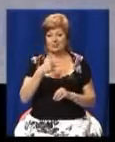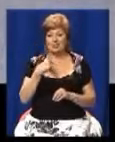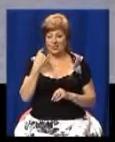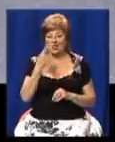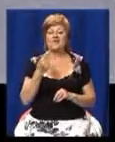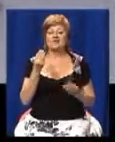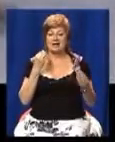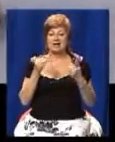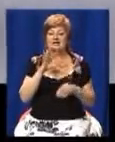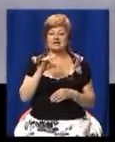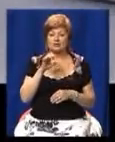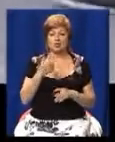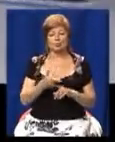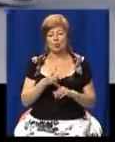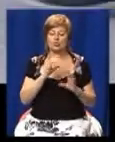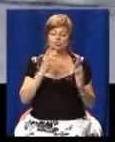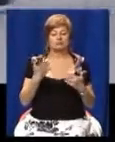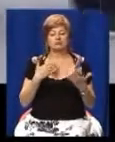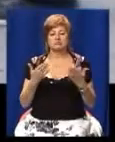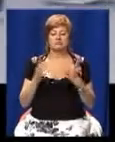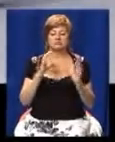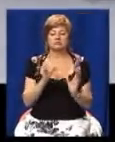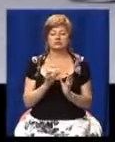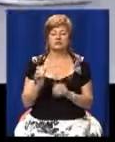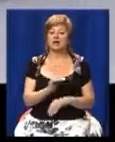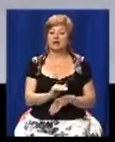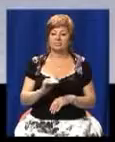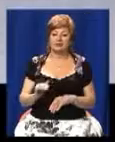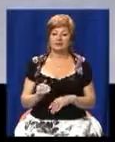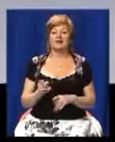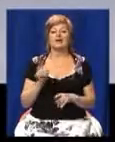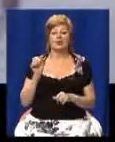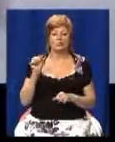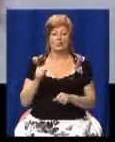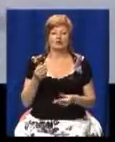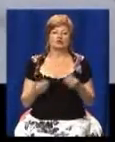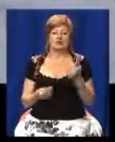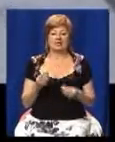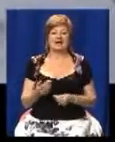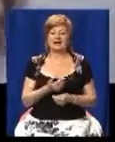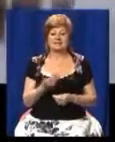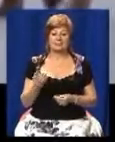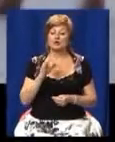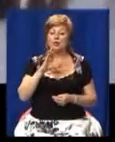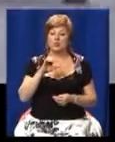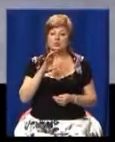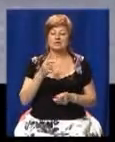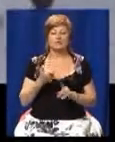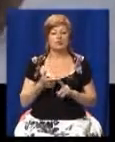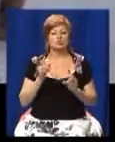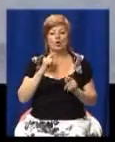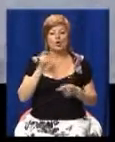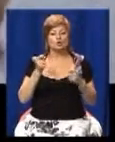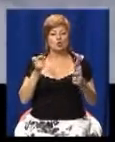цієї породи дуже дбайливо ставляться до дітей і дозволяють тим пустувати з ними. При цьому шарпей дуже обережний